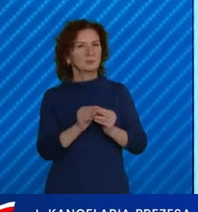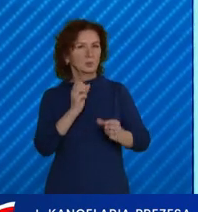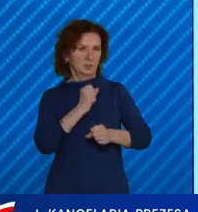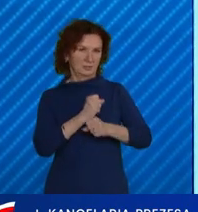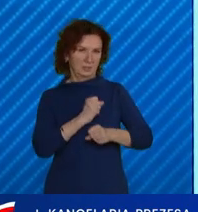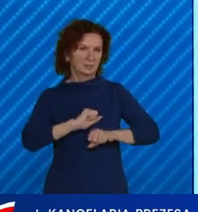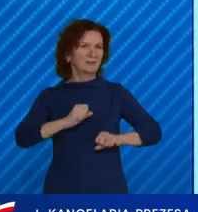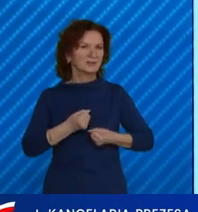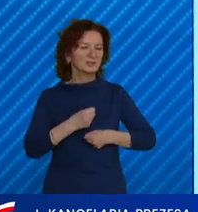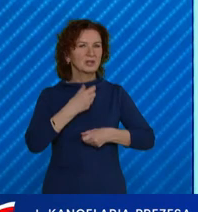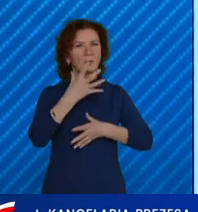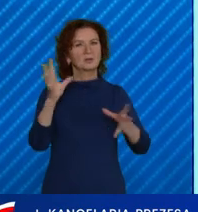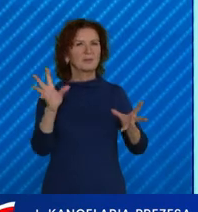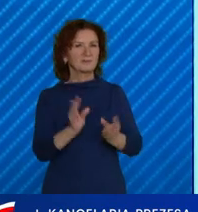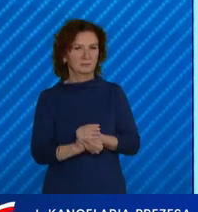działać razem,